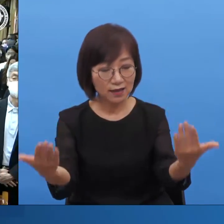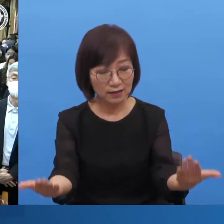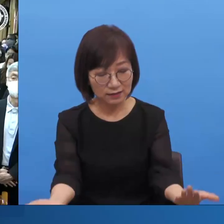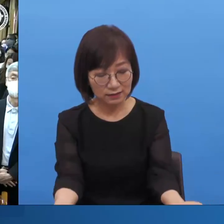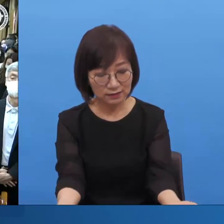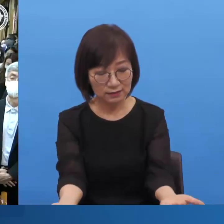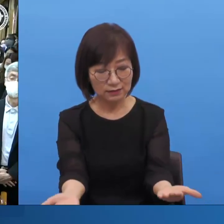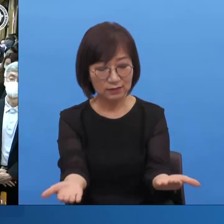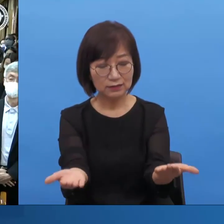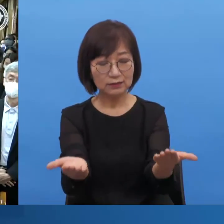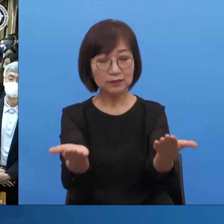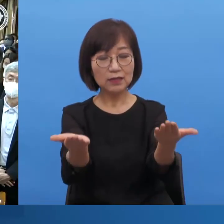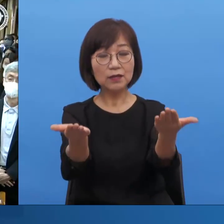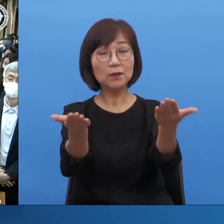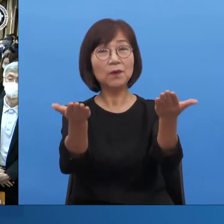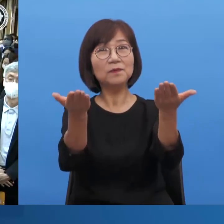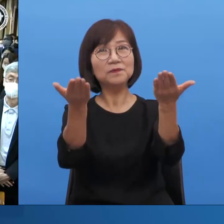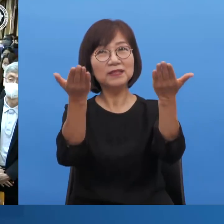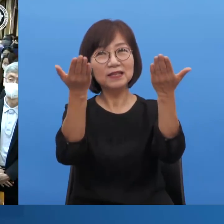미래를